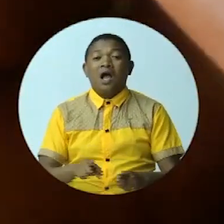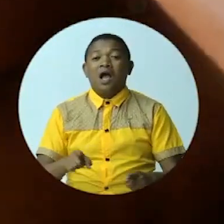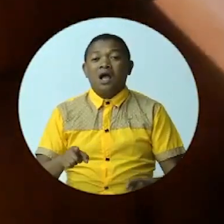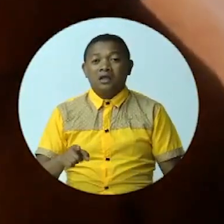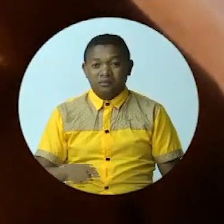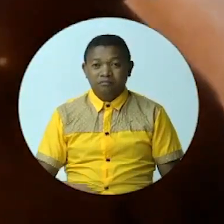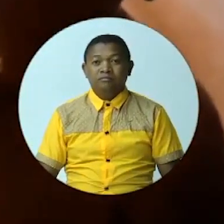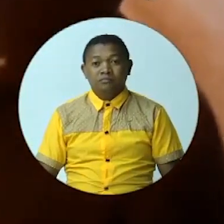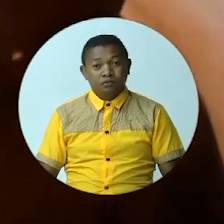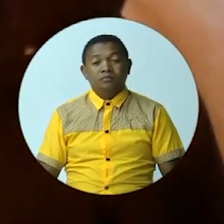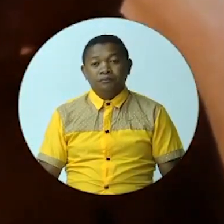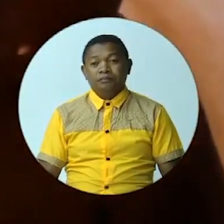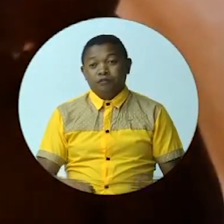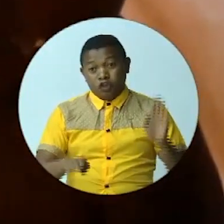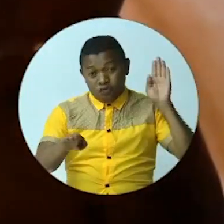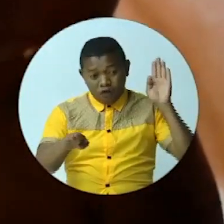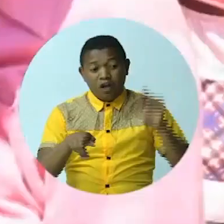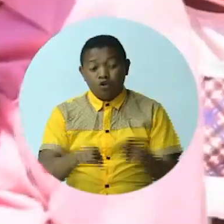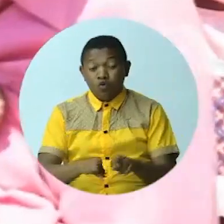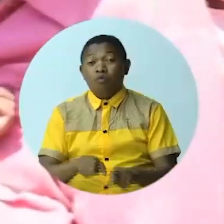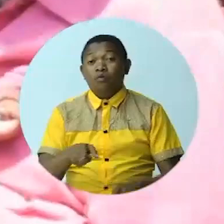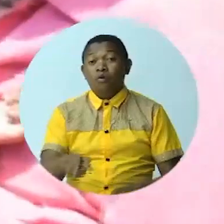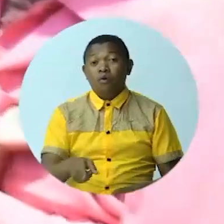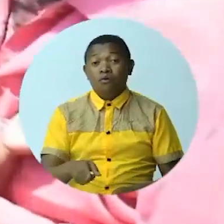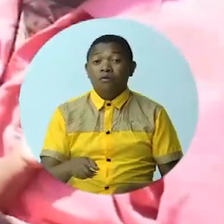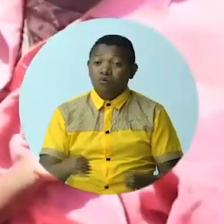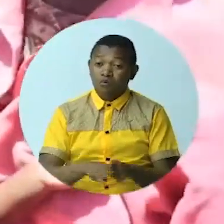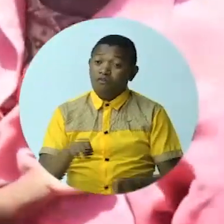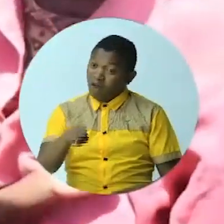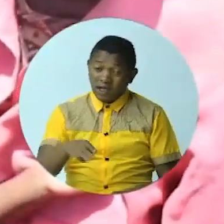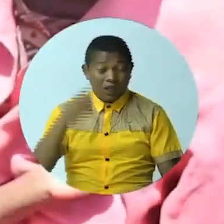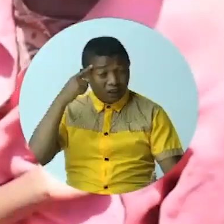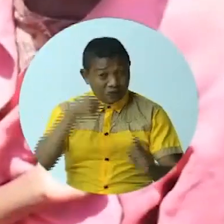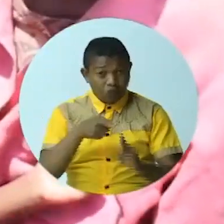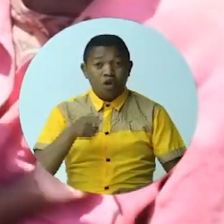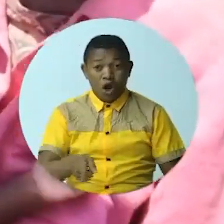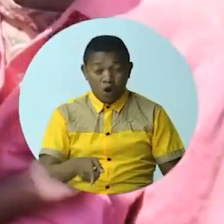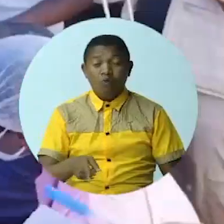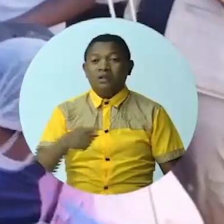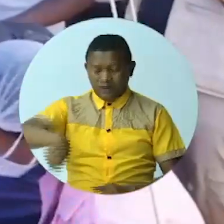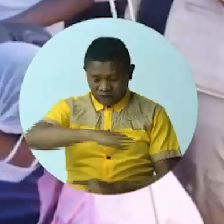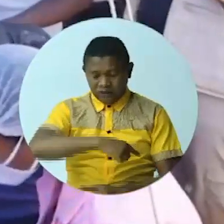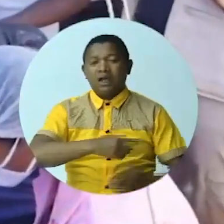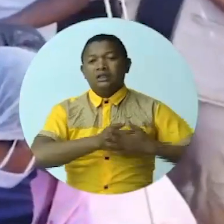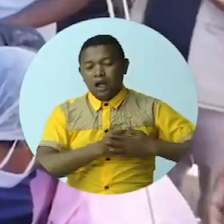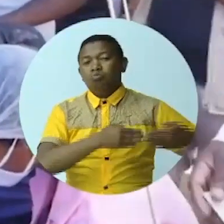atsimo fa hitondra vaholana maharitra isika ary ametraka